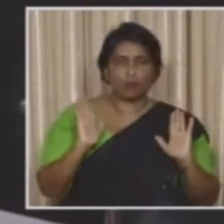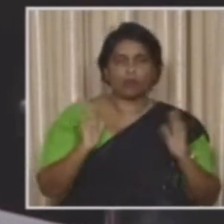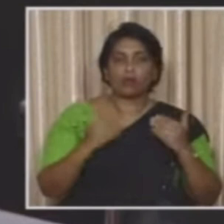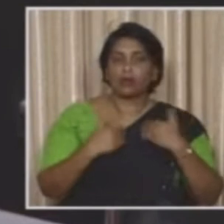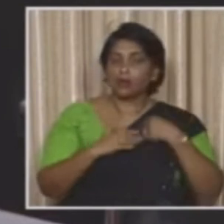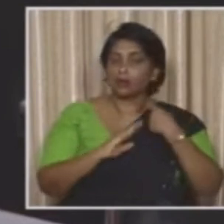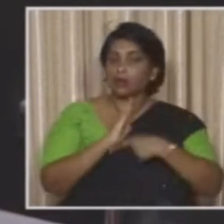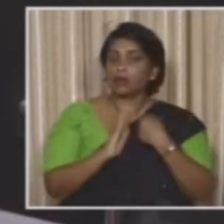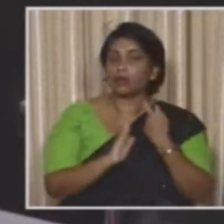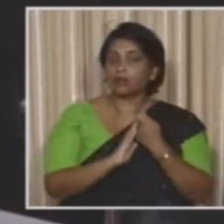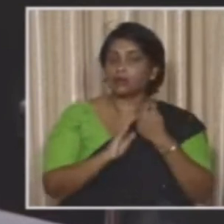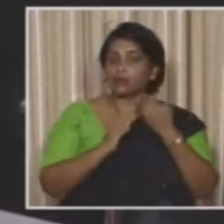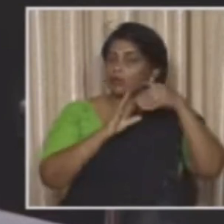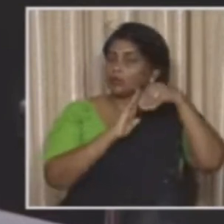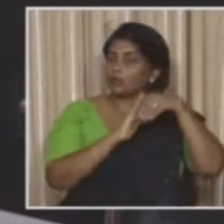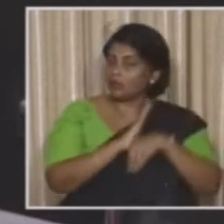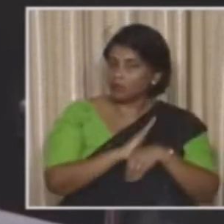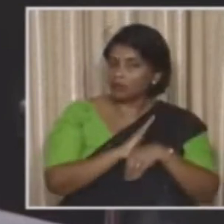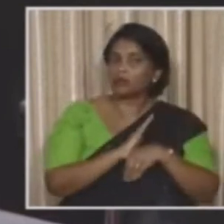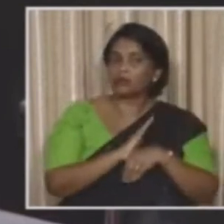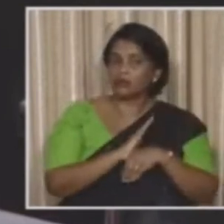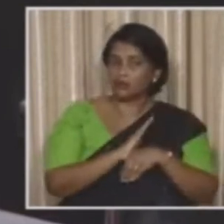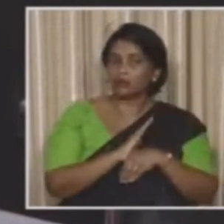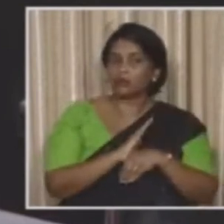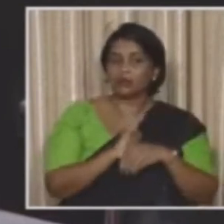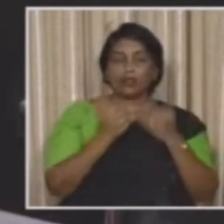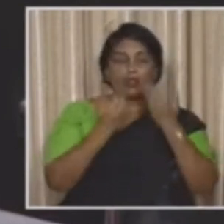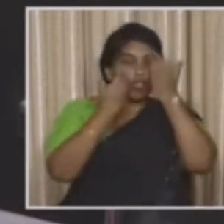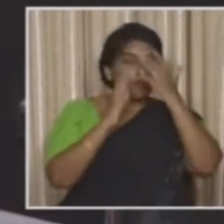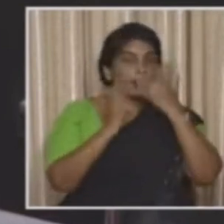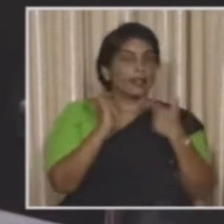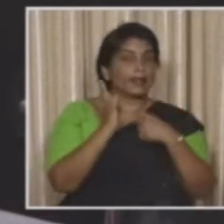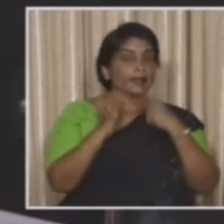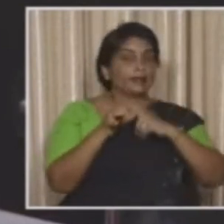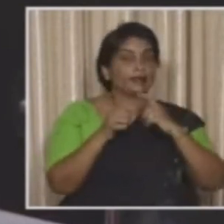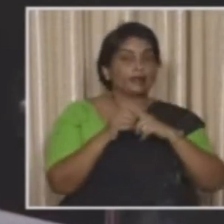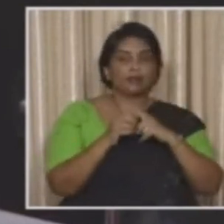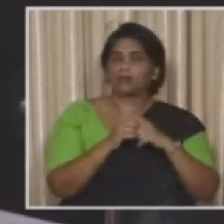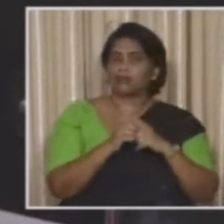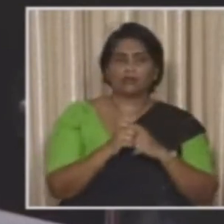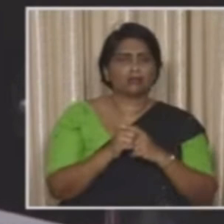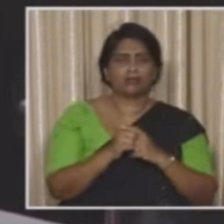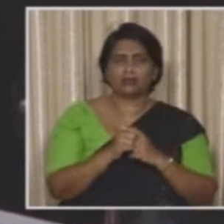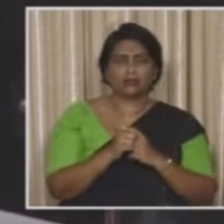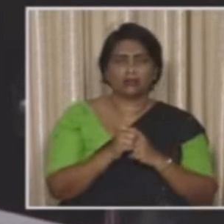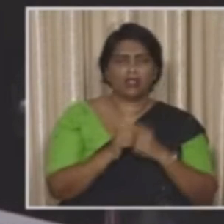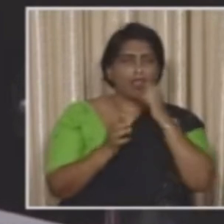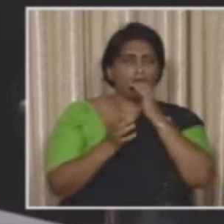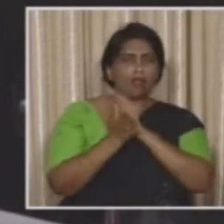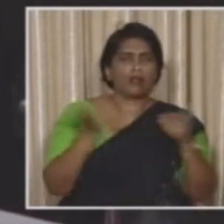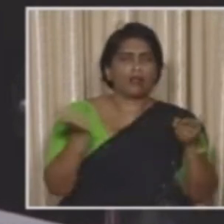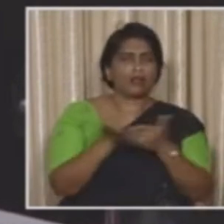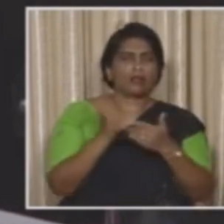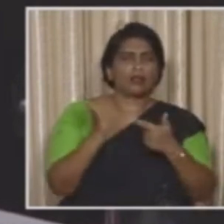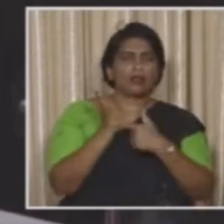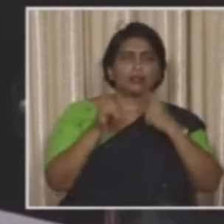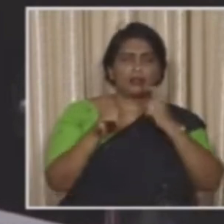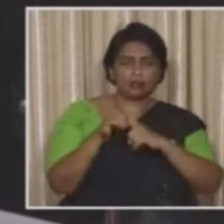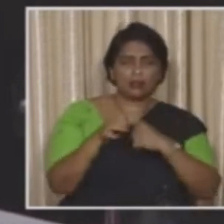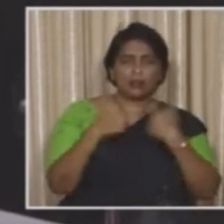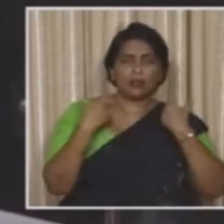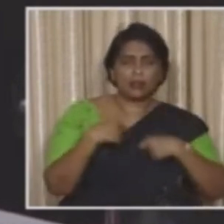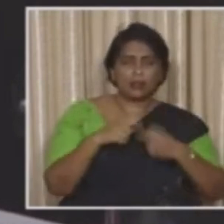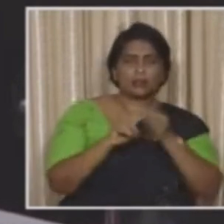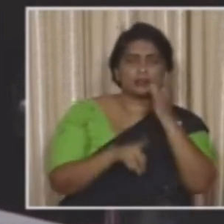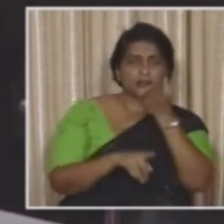අපේ රටේ මේ ආර්ථික ප්‍රපාතයට වැතුණුයි විවෘත ටෙන්ඩර් පටිපාටිය කියන්නේ නැහැ මෙල මට අහන හම්බන්තොට වරයි විවෘත ටෙන්ඩර්ද මහින්ද රාජපක්ෂ